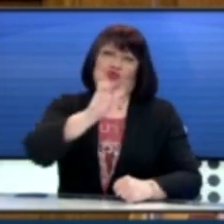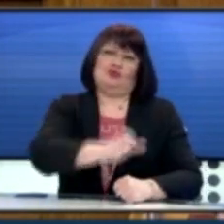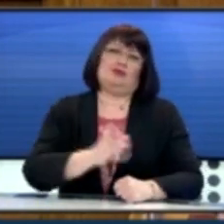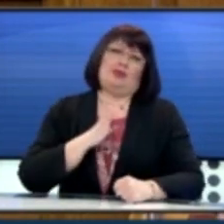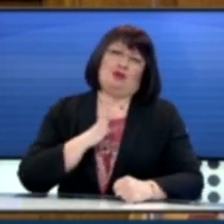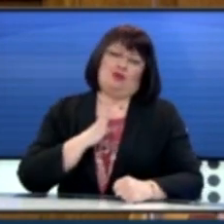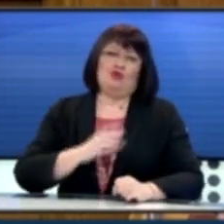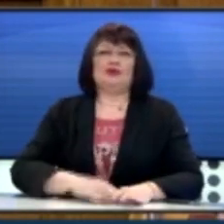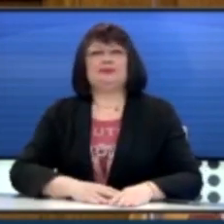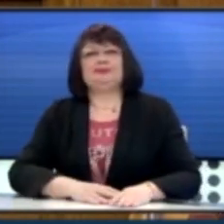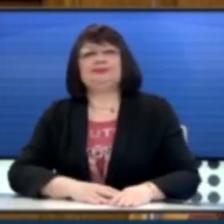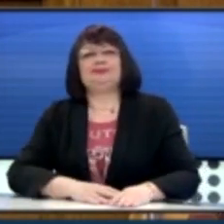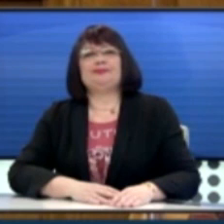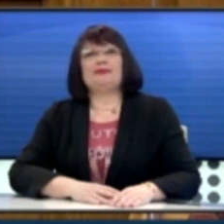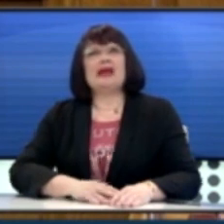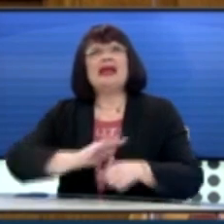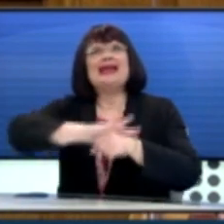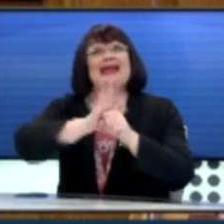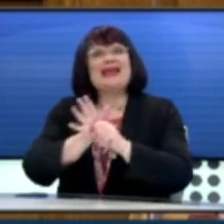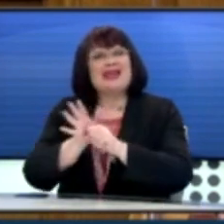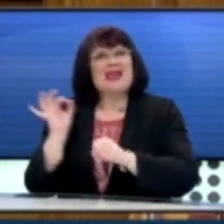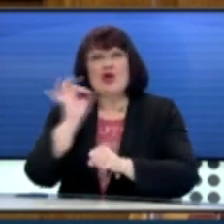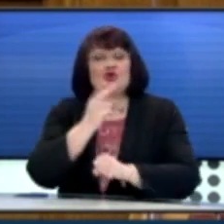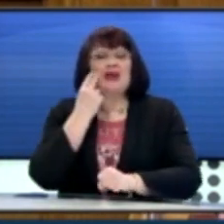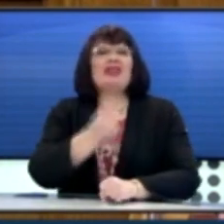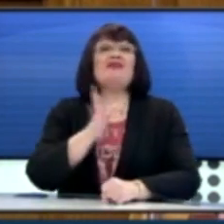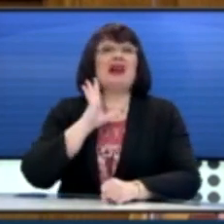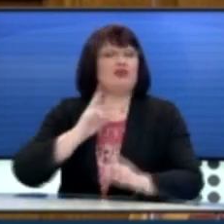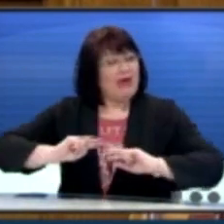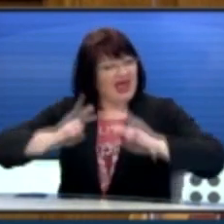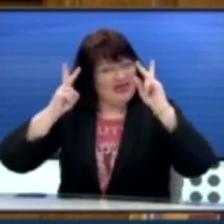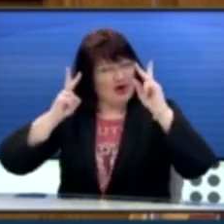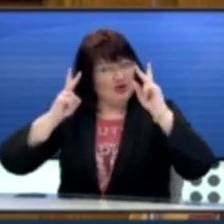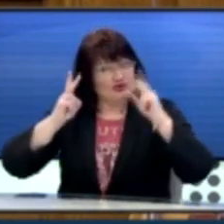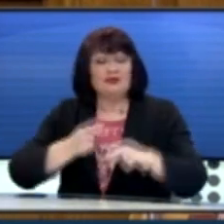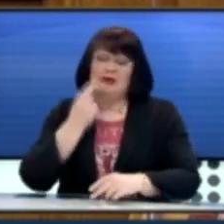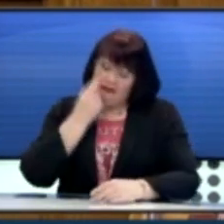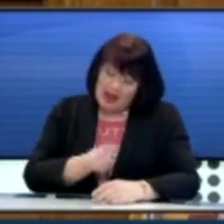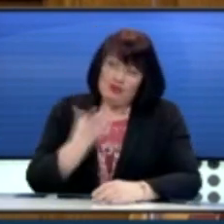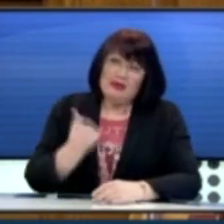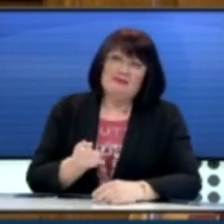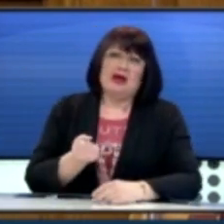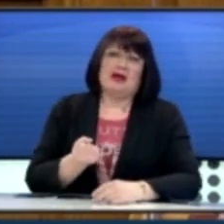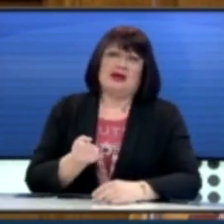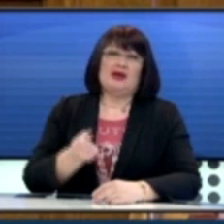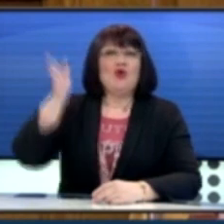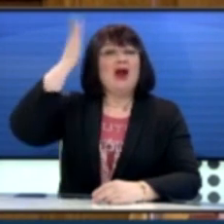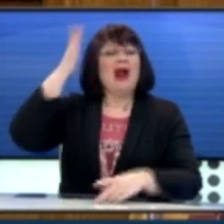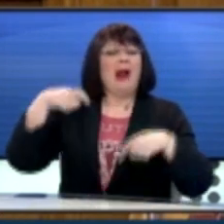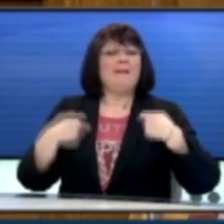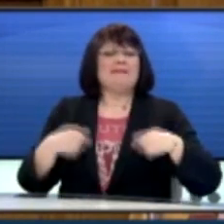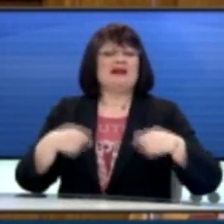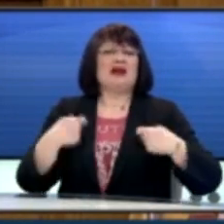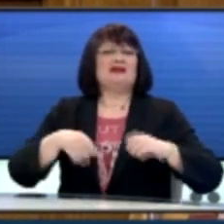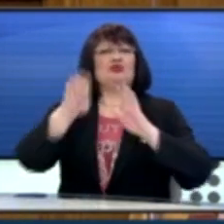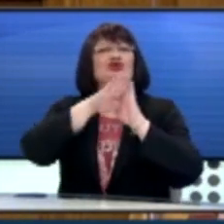ανθρώπων. Αόρατος εχθρός είναι ο ιός, όμως είναι πολύ ορατός, ορατότατος εχθρός, ο ίδιος ο καπιταλισμός,